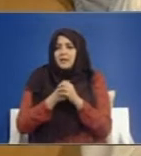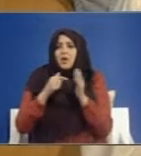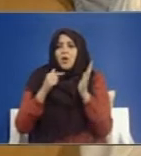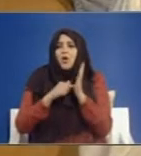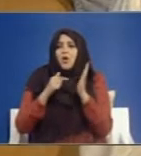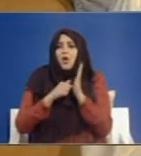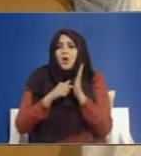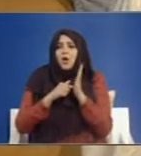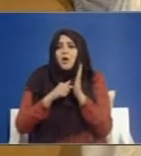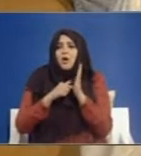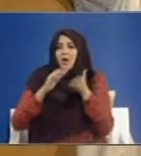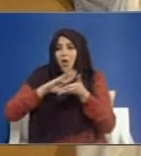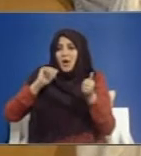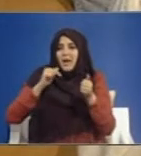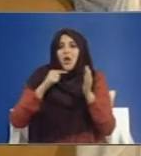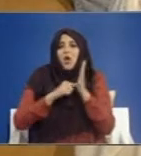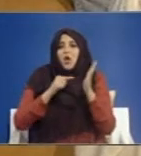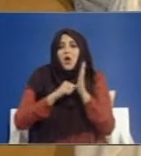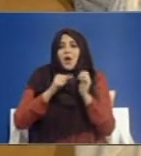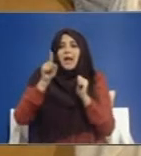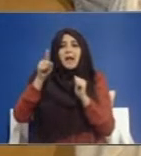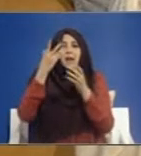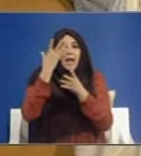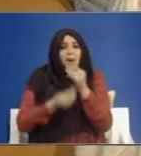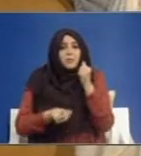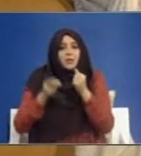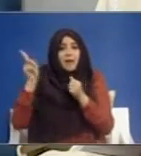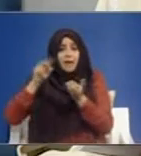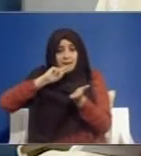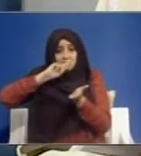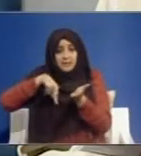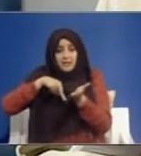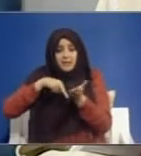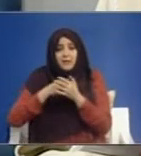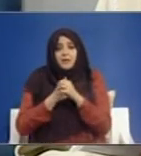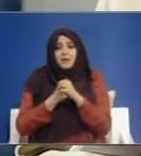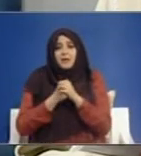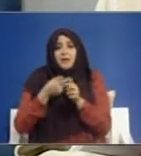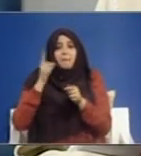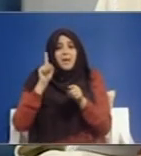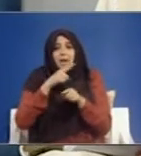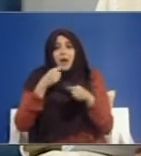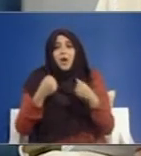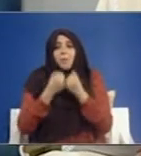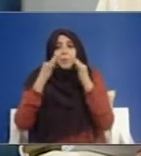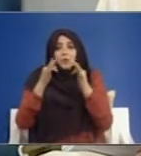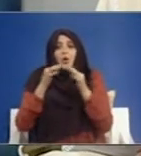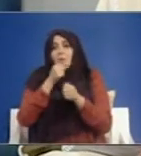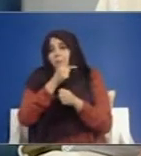تقول لك وقعي لي سني لي فوالا نوقع عليها بالصح في نفس الوقت شغل يتخرج هي في كي